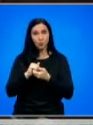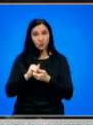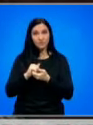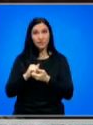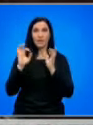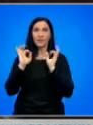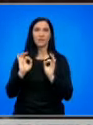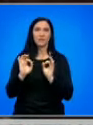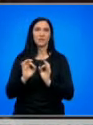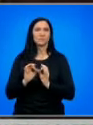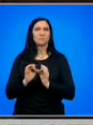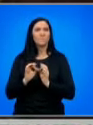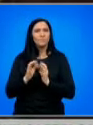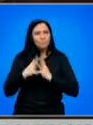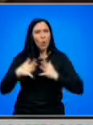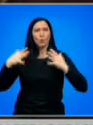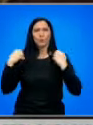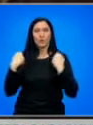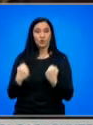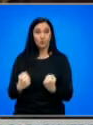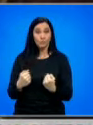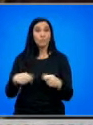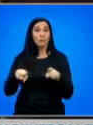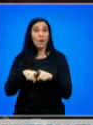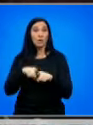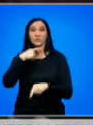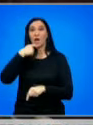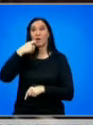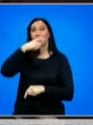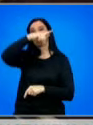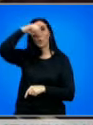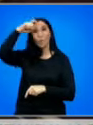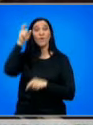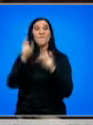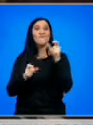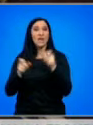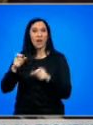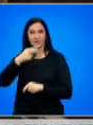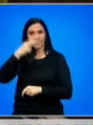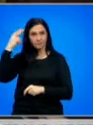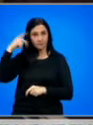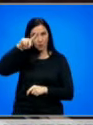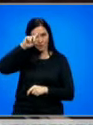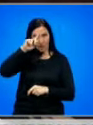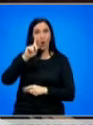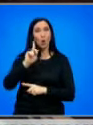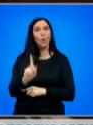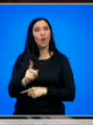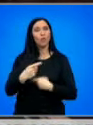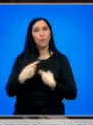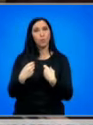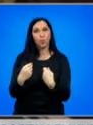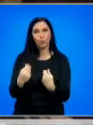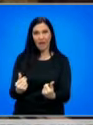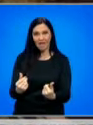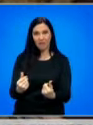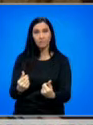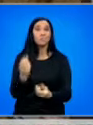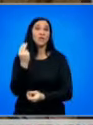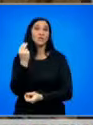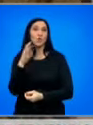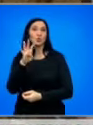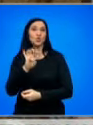е наистина изключително тежко, както за Топлофикация София, която продава на